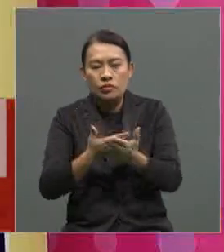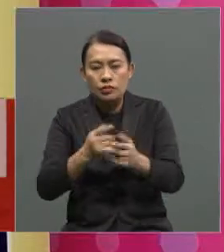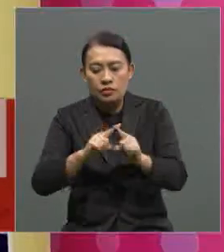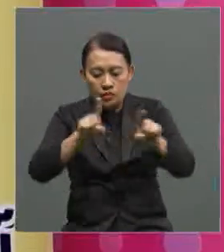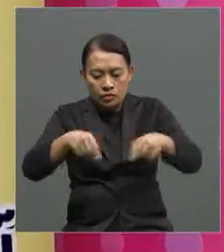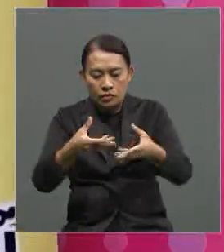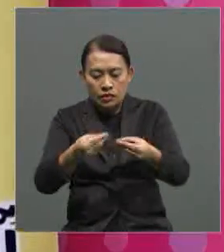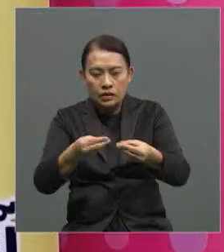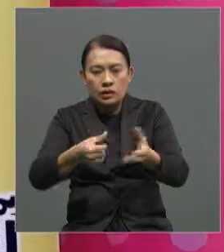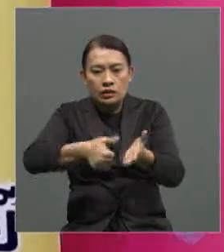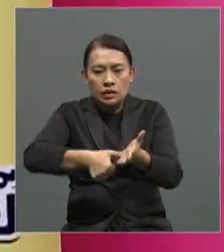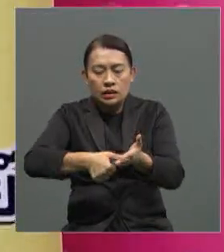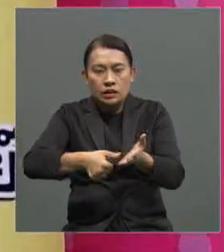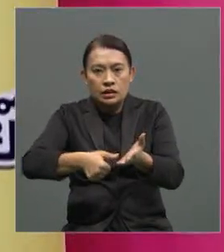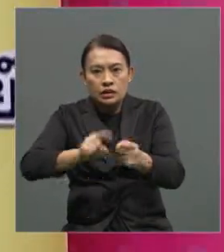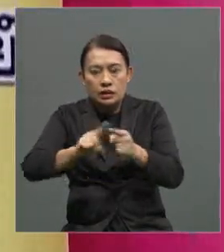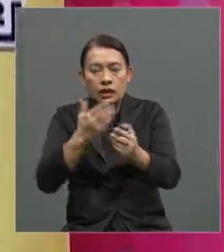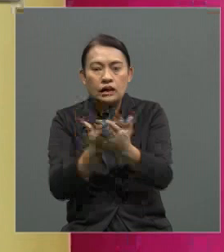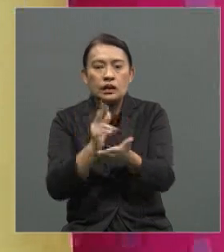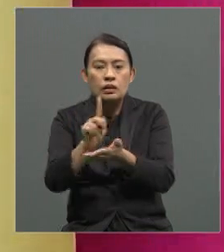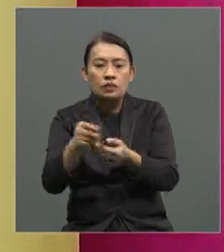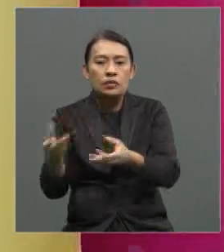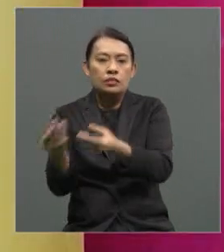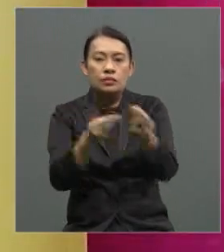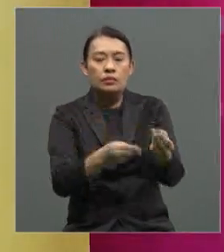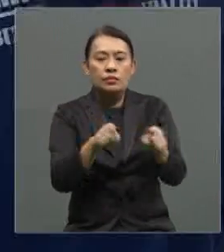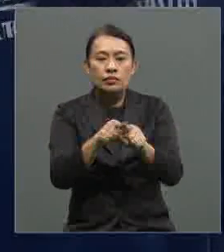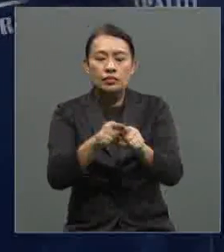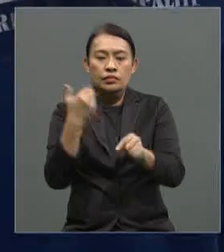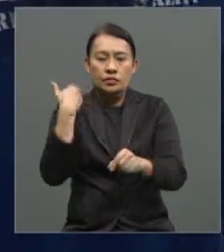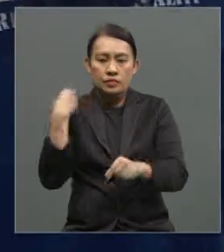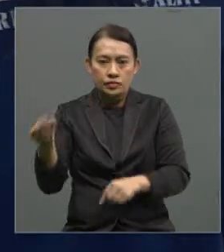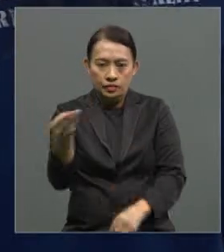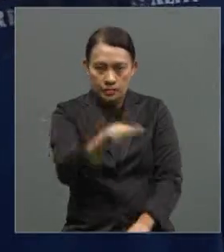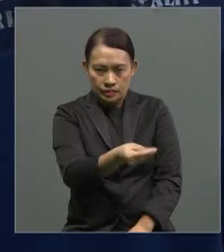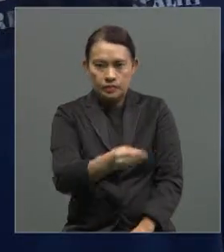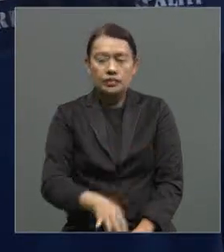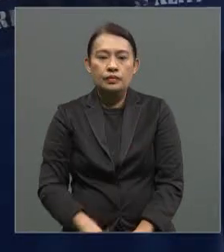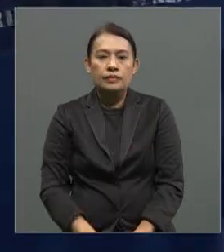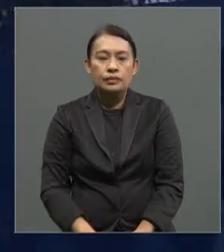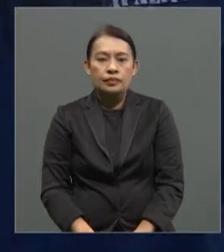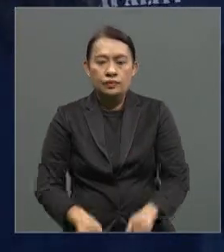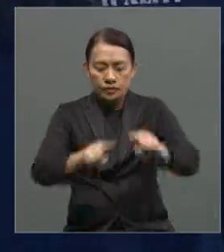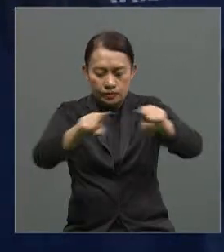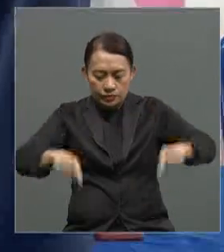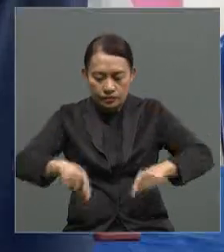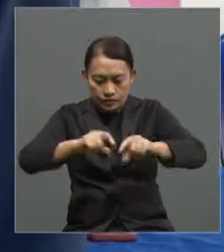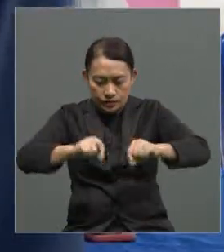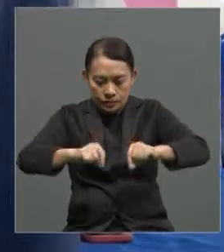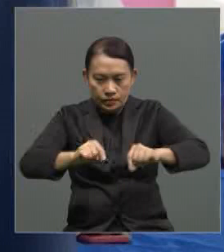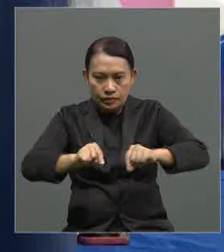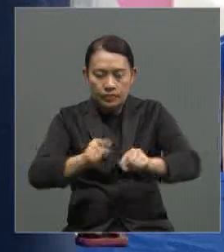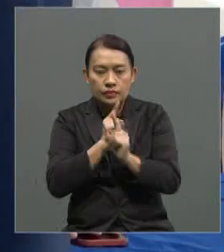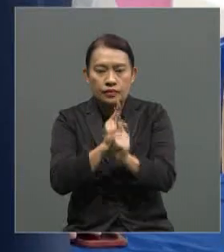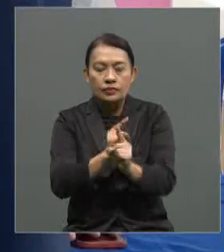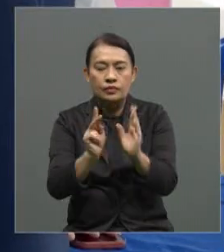ดที่ดินที่เขาใช้เป็นหลักประกันเงินกู้นะครับก่อนหน้านี้ด้วยนะครับให้กับลูกหนี้คืนและมีการมอบสัญญาประนีประนอมยอมความต